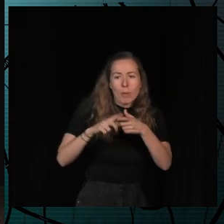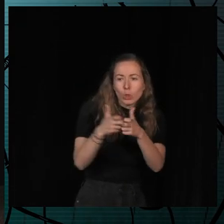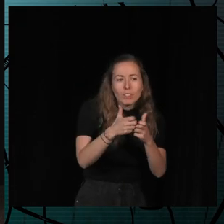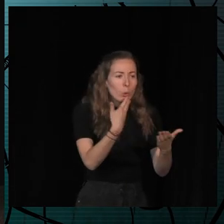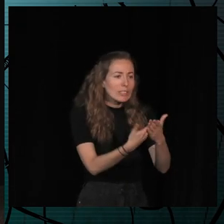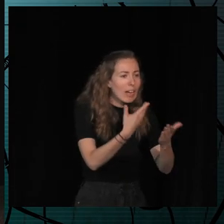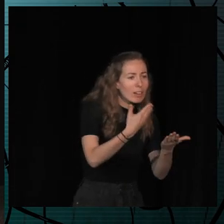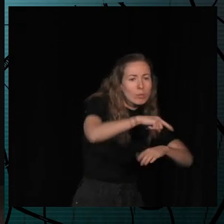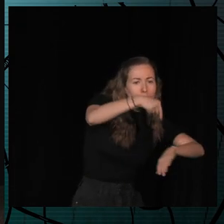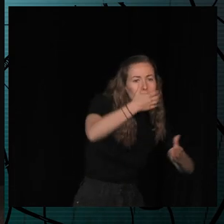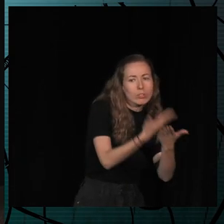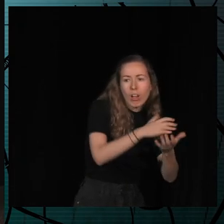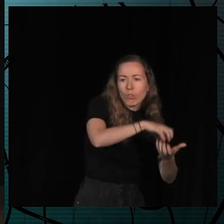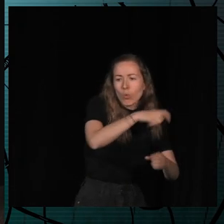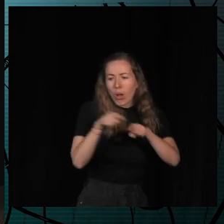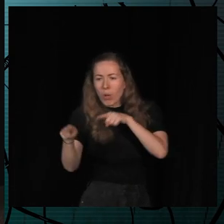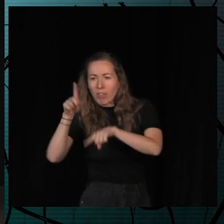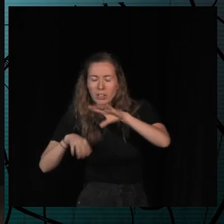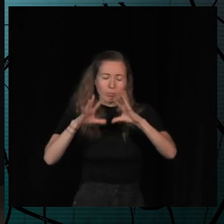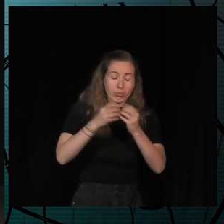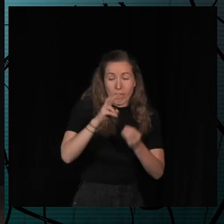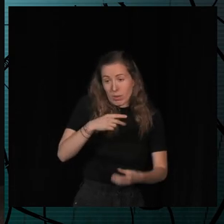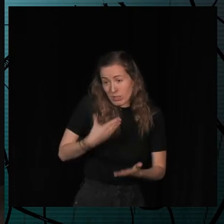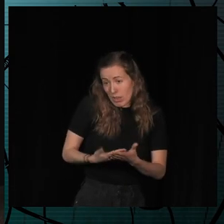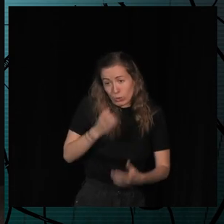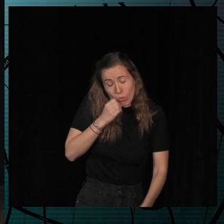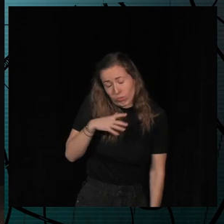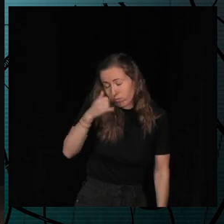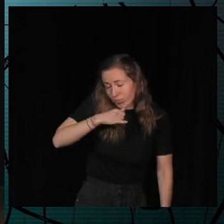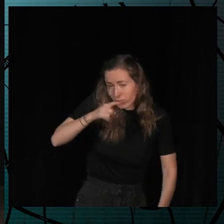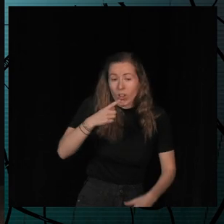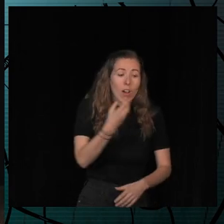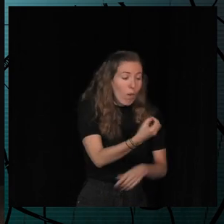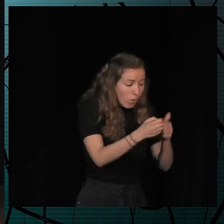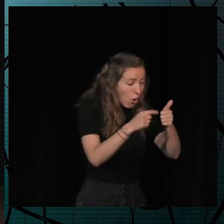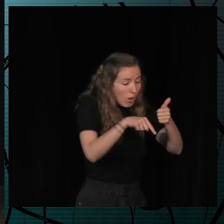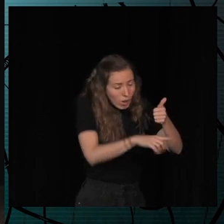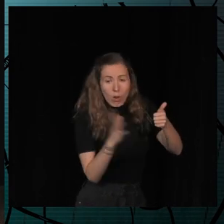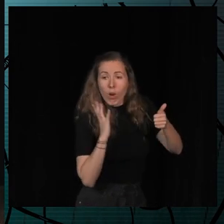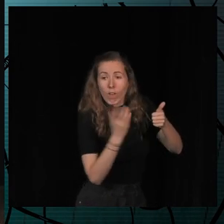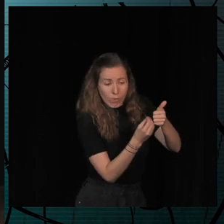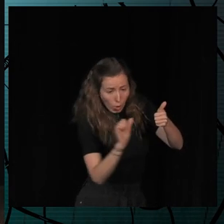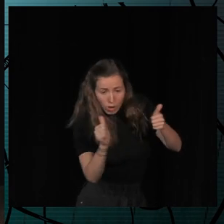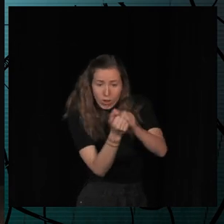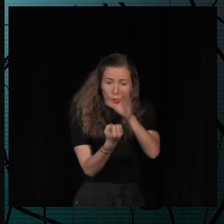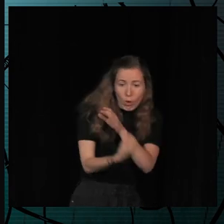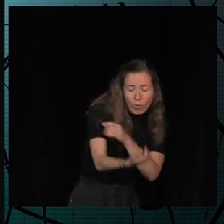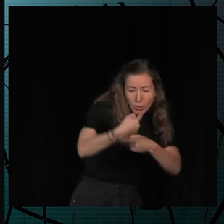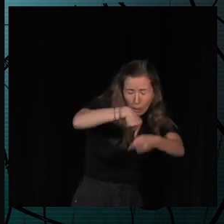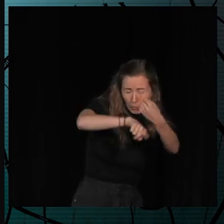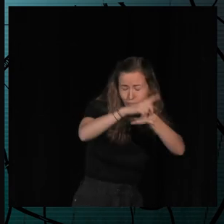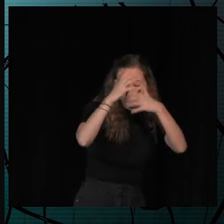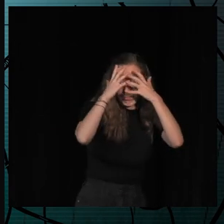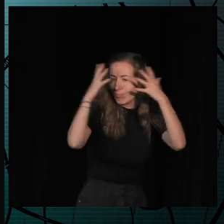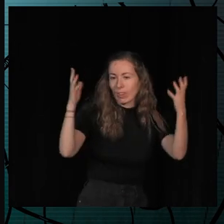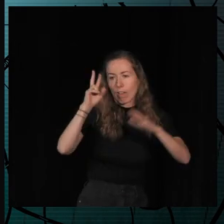ça ça fait aussi des trucs qui sont assez absurdes hein quand on a le conjoint qui lui-même a des enfants qui lui-même a un autre ancien conjoint qui lui-même enfin alors là c'est